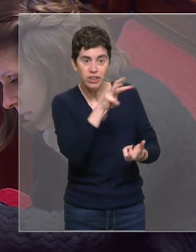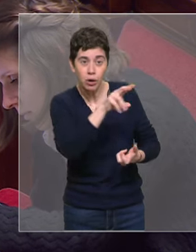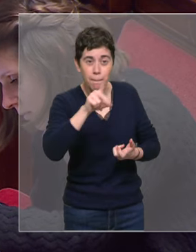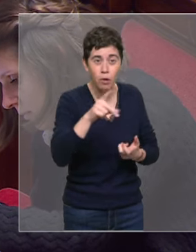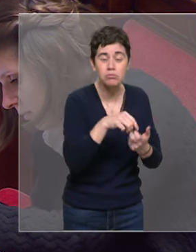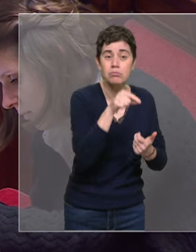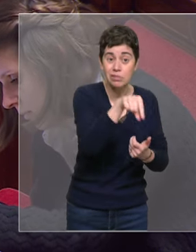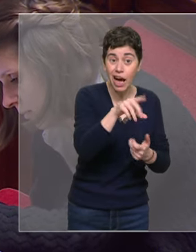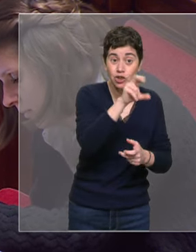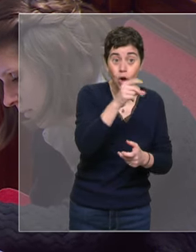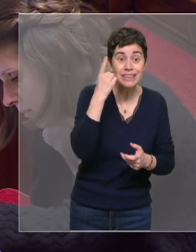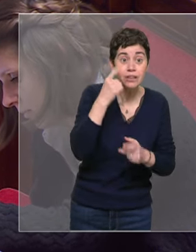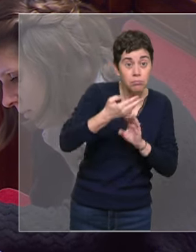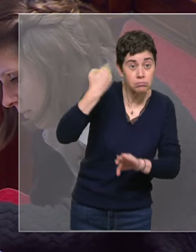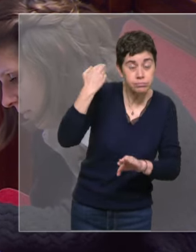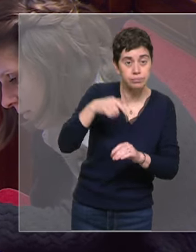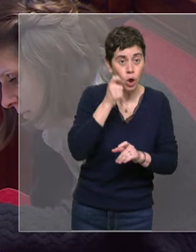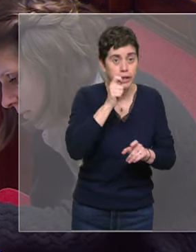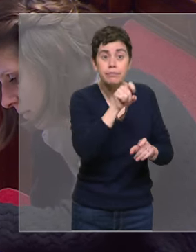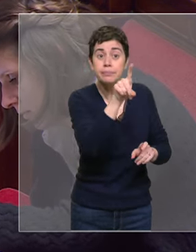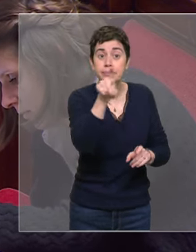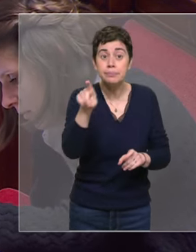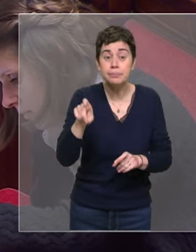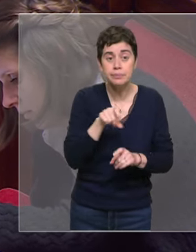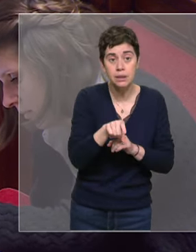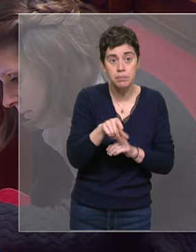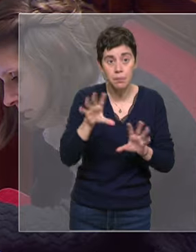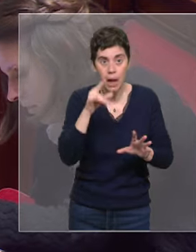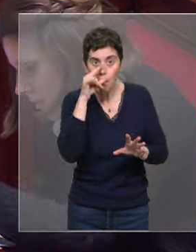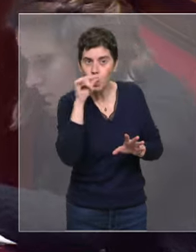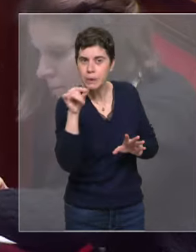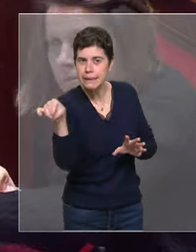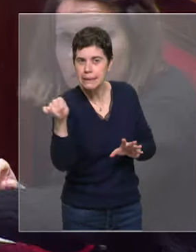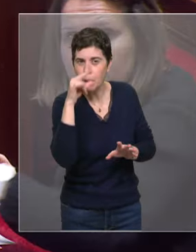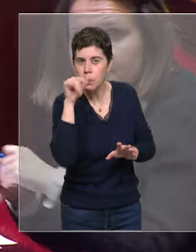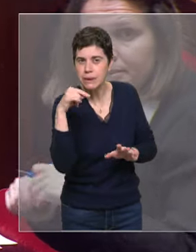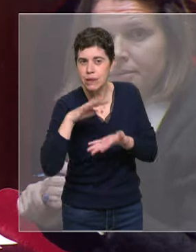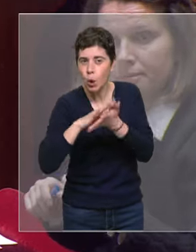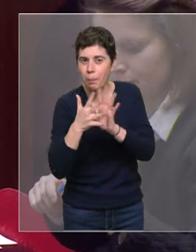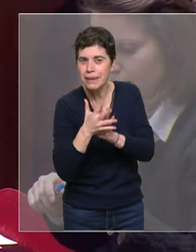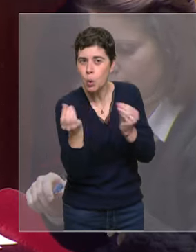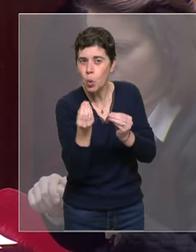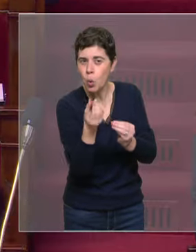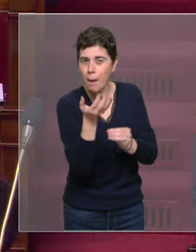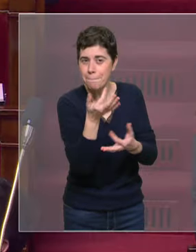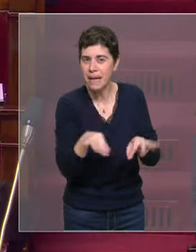dernier, il y a lieu de se demander si les troupes de Vladimir Poutine ne sont pas déjà dans notre pays. Je parle de vous et de vos troupes, Madame Le